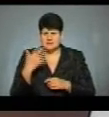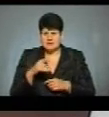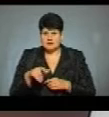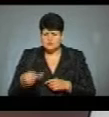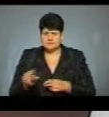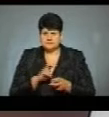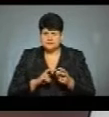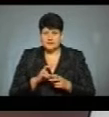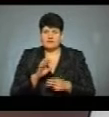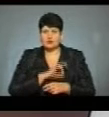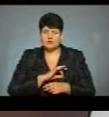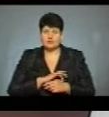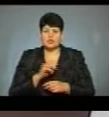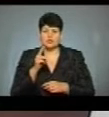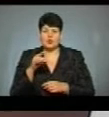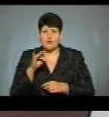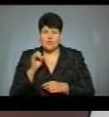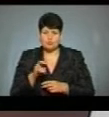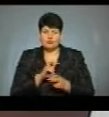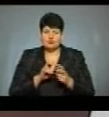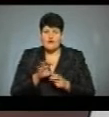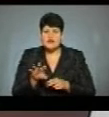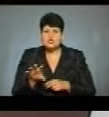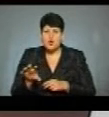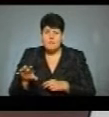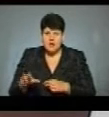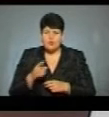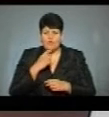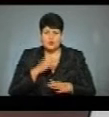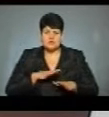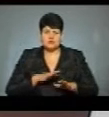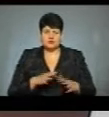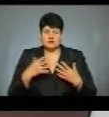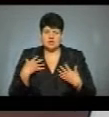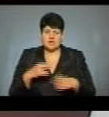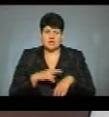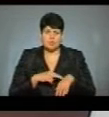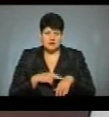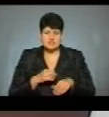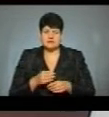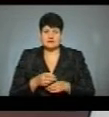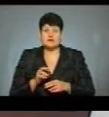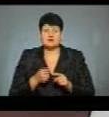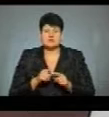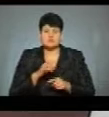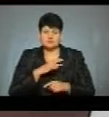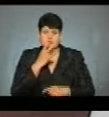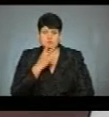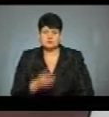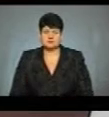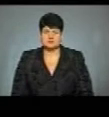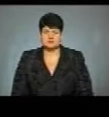350 осіб. Використовували дрони, пошукових собак, каже заступник начальника Нацполіції області Михайло Білецький. Як це відбувалося, дивіться